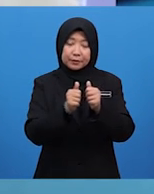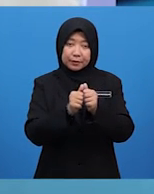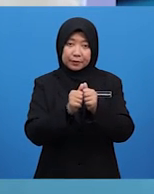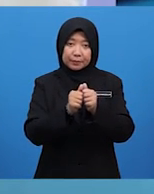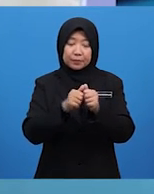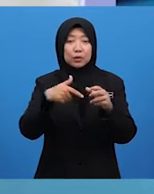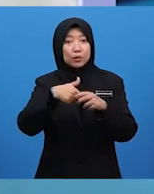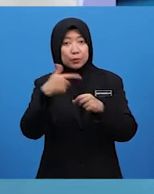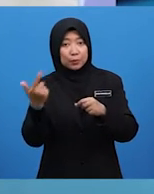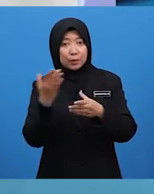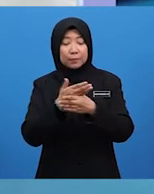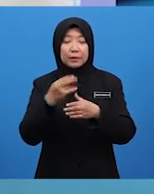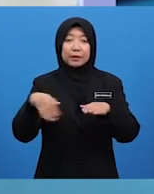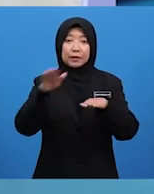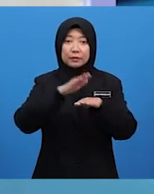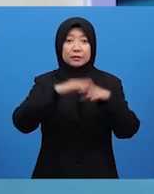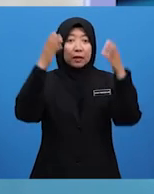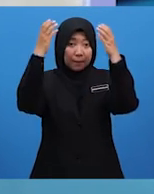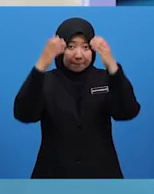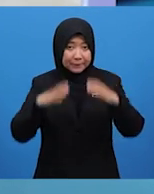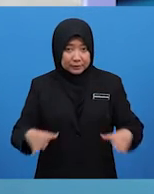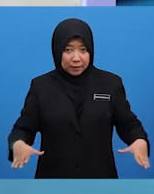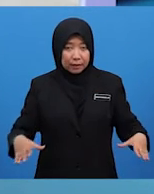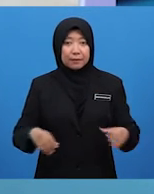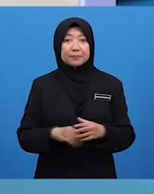luar bahagian atas pisau.